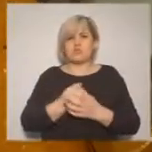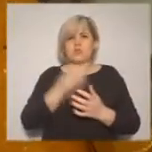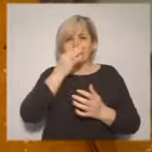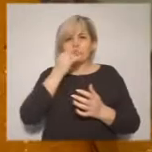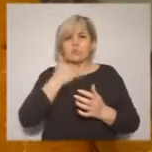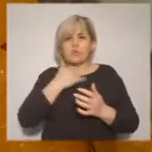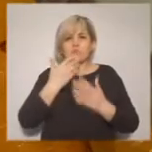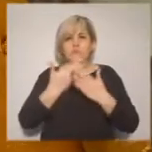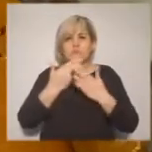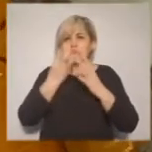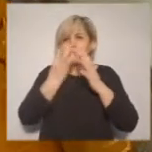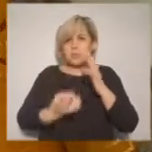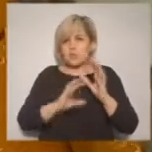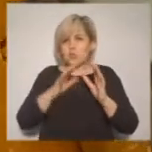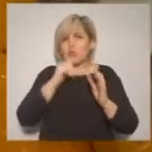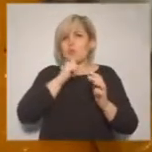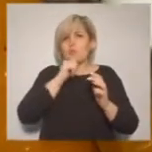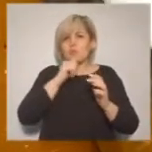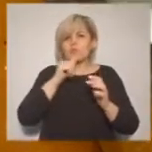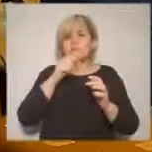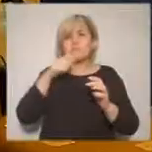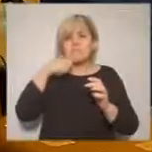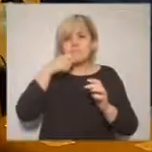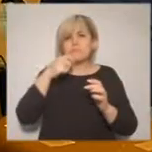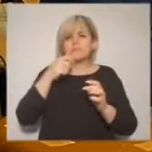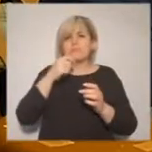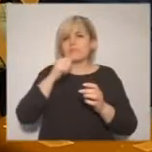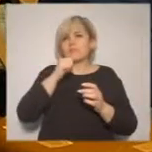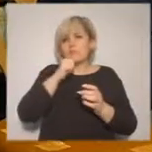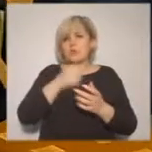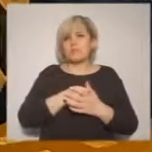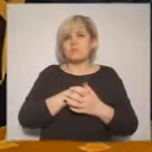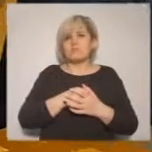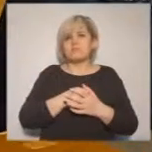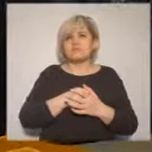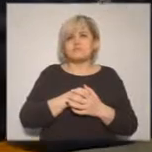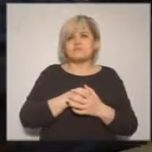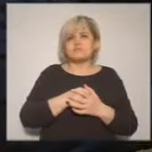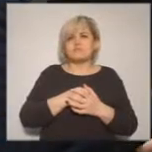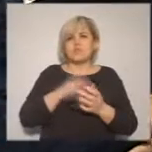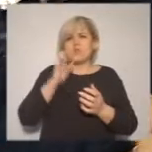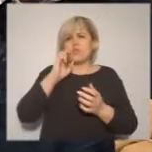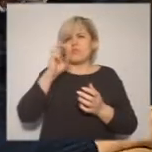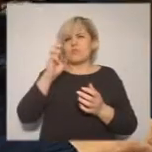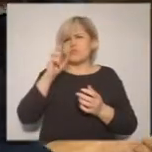у нас практически не тонет. Попробуем чудодейственный рассол.